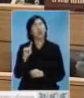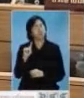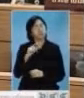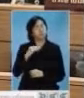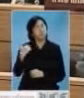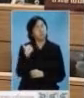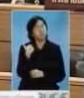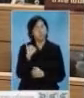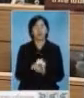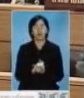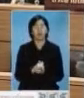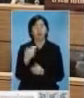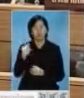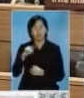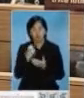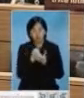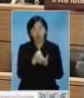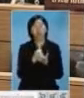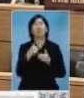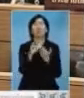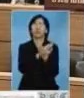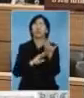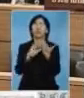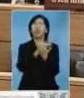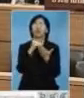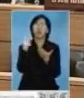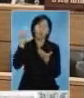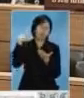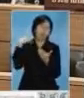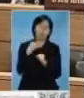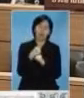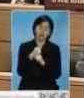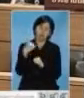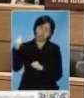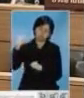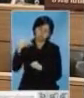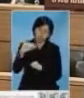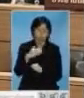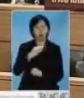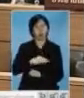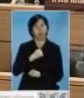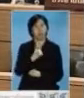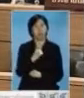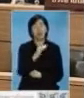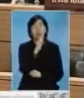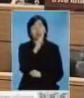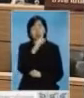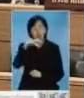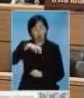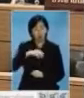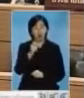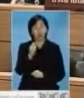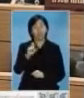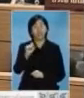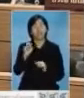และได้ให้คุณก่อแก่ประเทศชาติมาเป็นอเนกอนันต์เพราะฉะนั้นผมคิดว่าใครก็ตามที่คิดจะยกเลิกองค์กรอิส